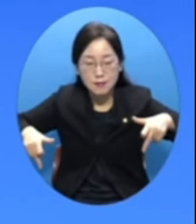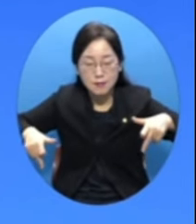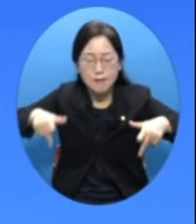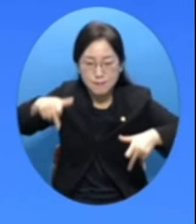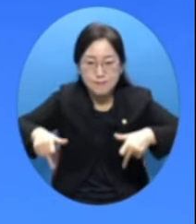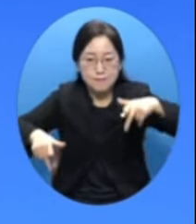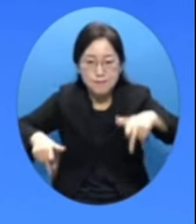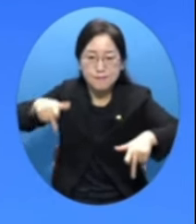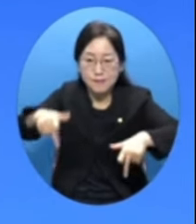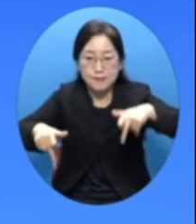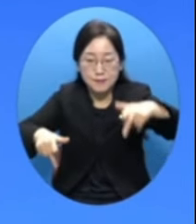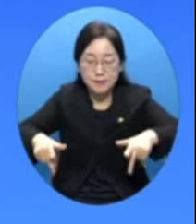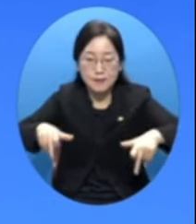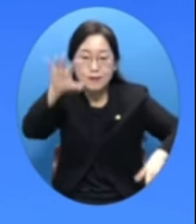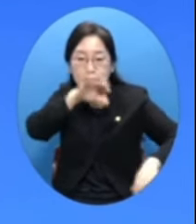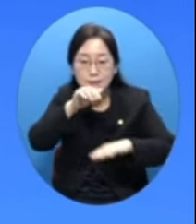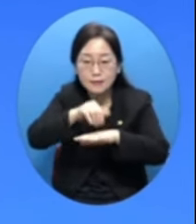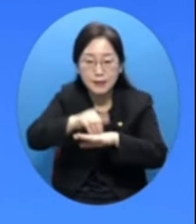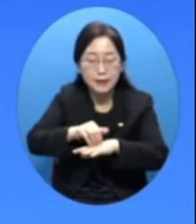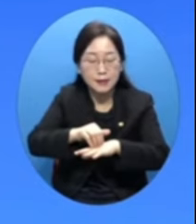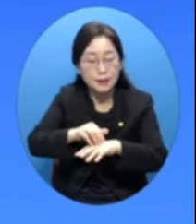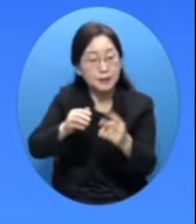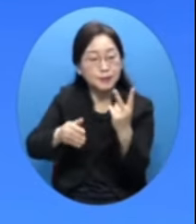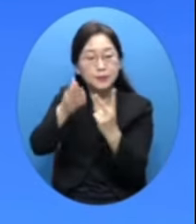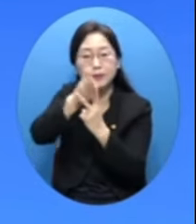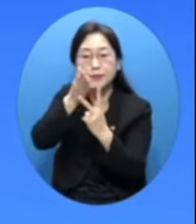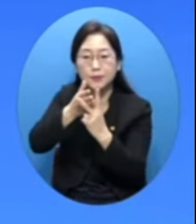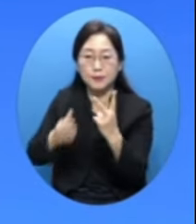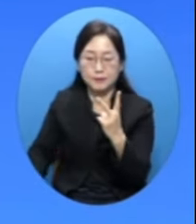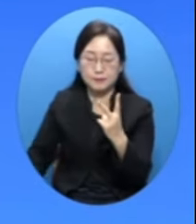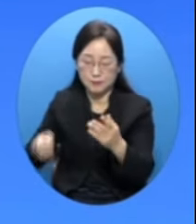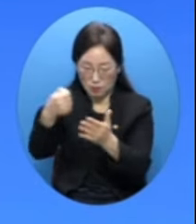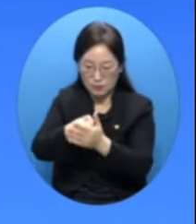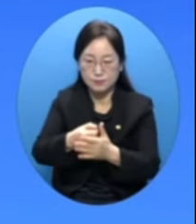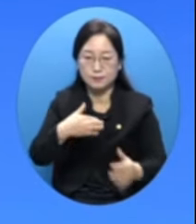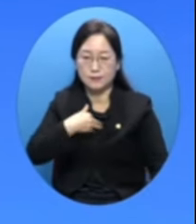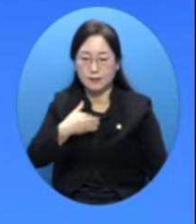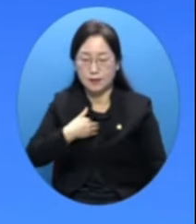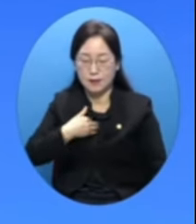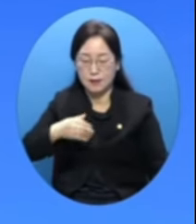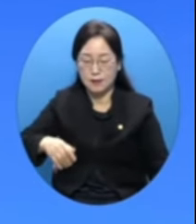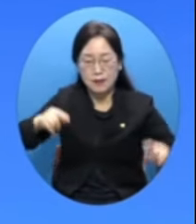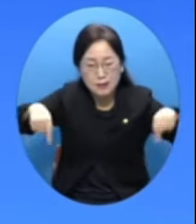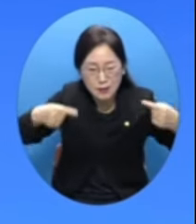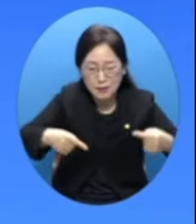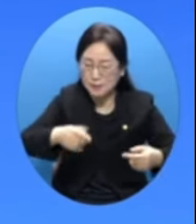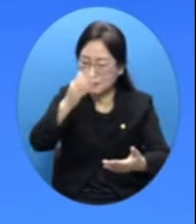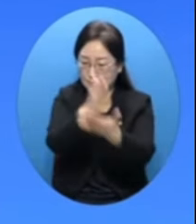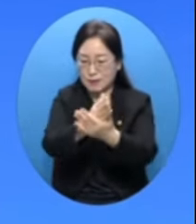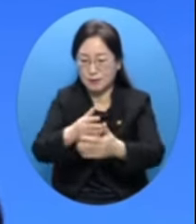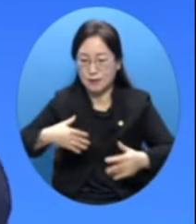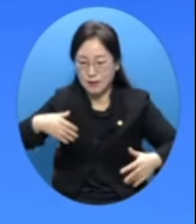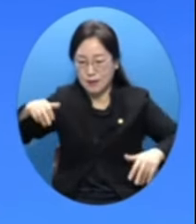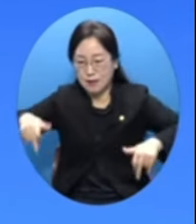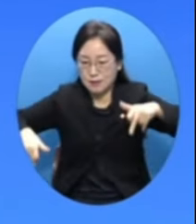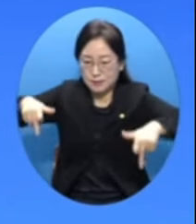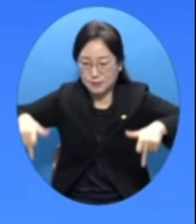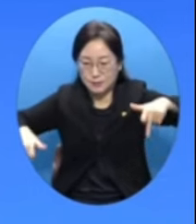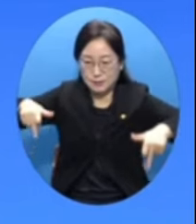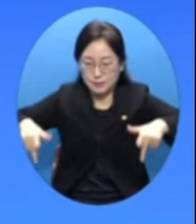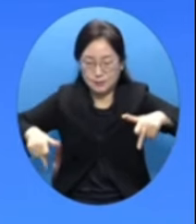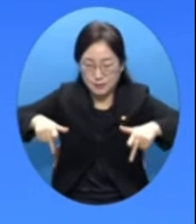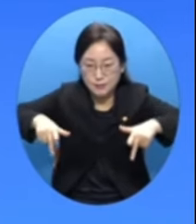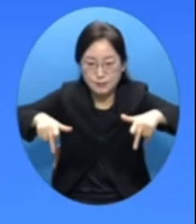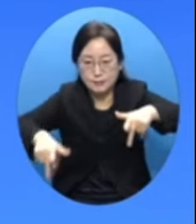짚고라도 걸을 수 있는 삶을 살아야 되겠느냐. 그가 결심했습니다. 내가 휠체어를 타고 다니느니 걷는 훈련에서 목발을 짚고